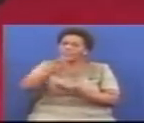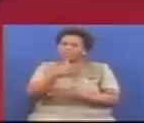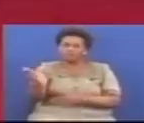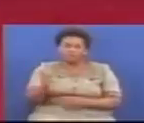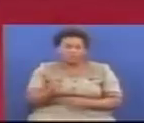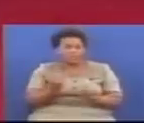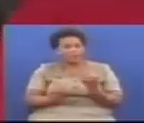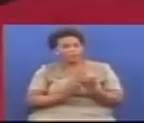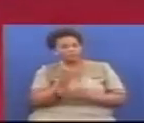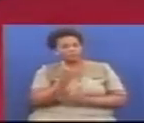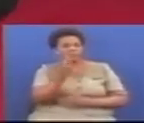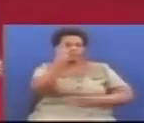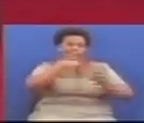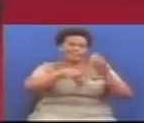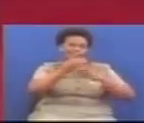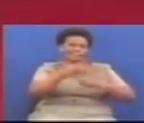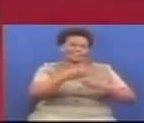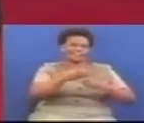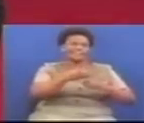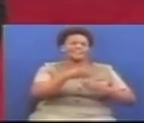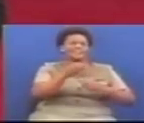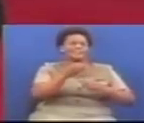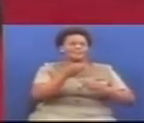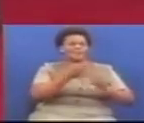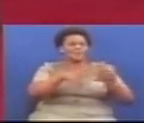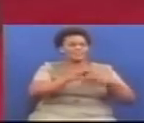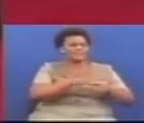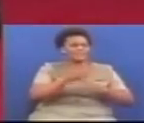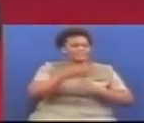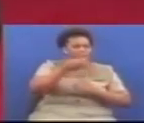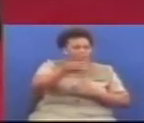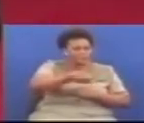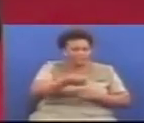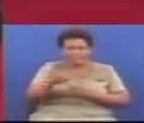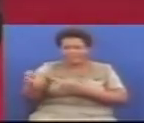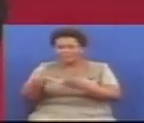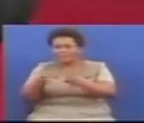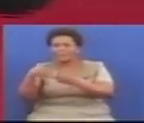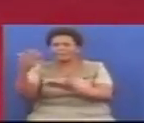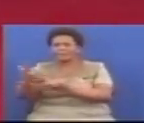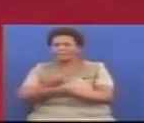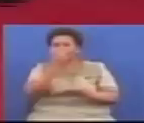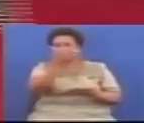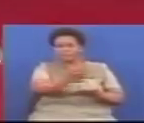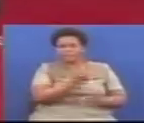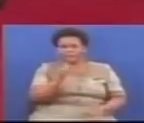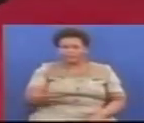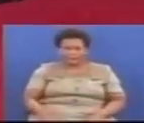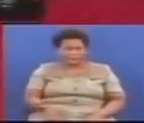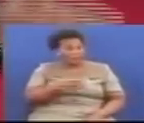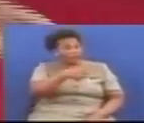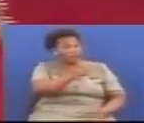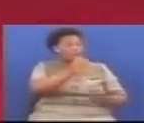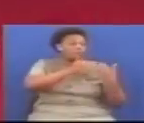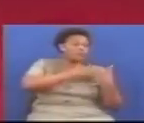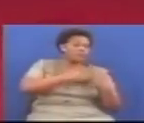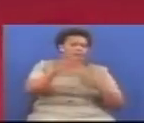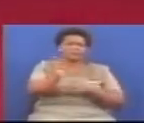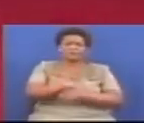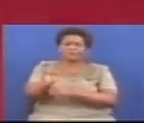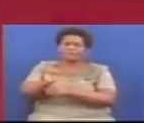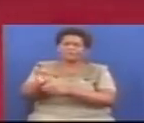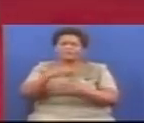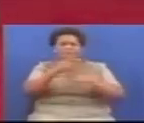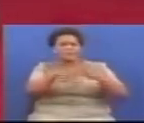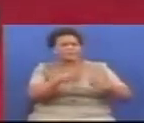vitu wa mitaa tunatambua kazi kubwa sana ambao wanafanya. Na ndio maana miradi yote mikubwa kimkakati ipo kule wanaisimamia kwa kuchana viongozi wa kata na madiwani